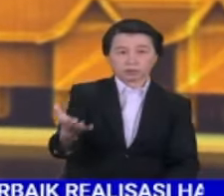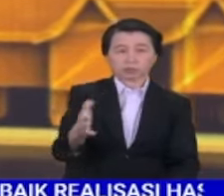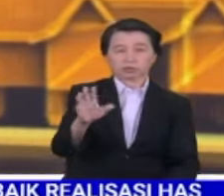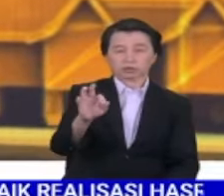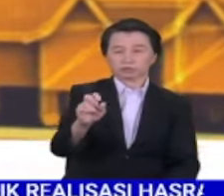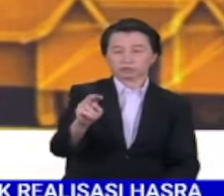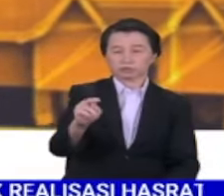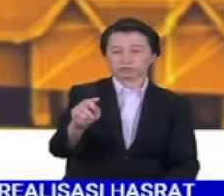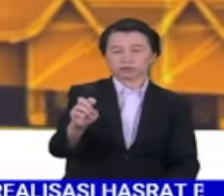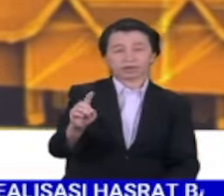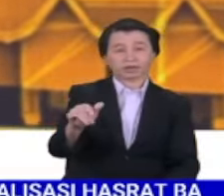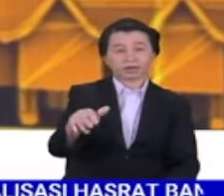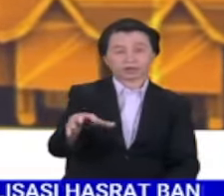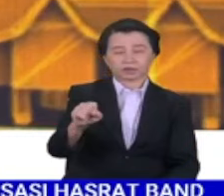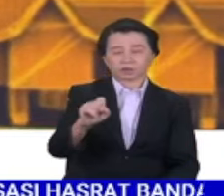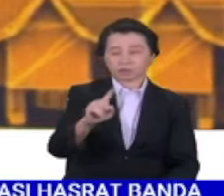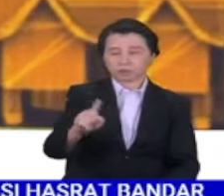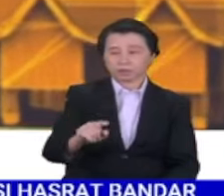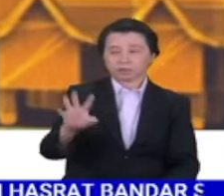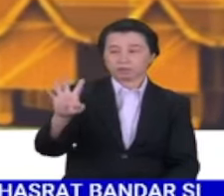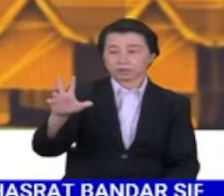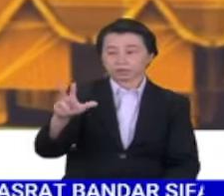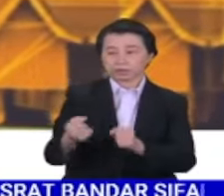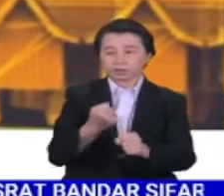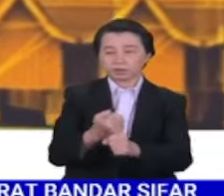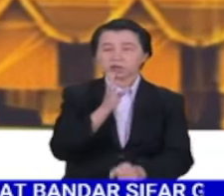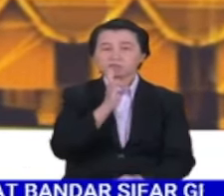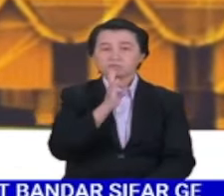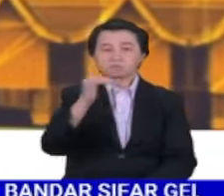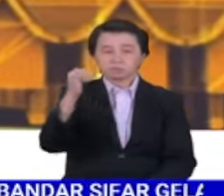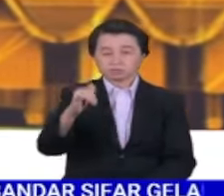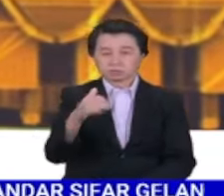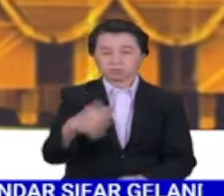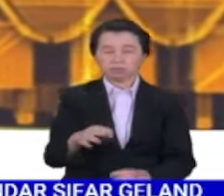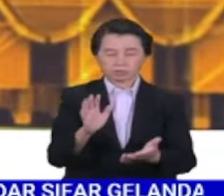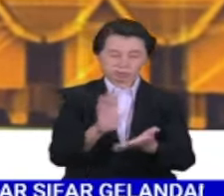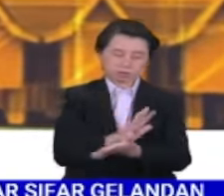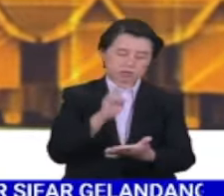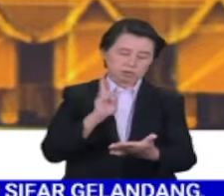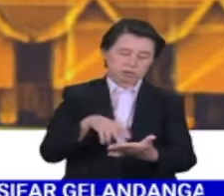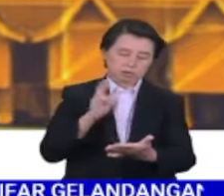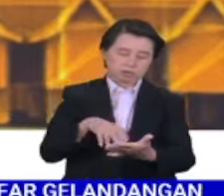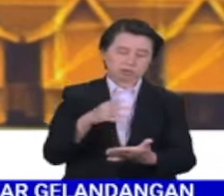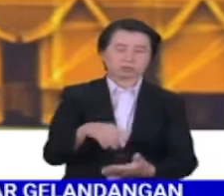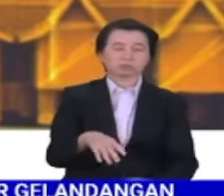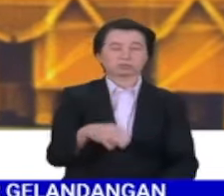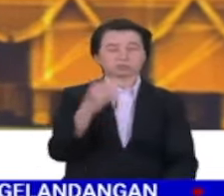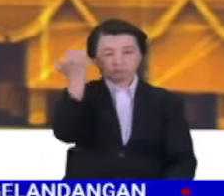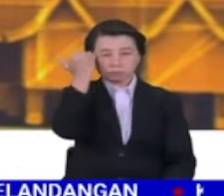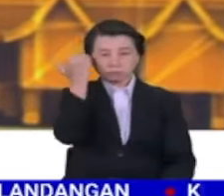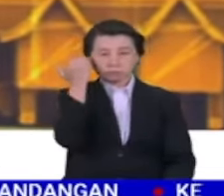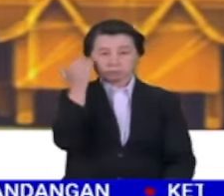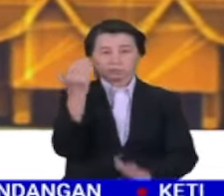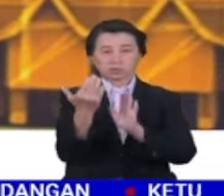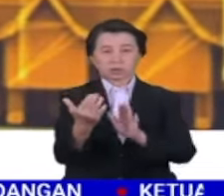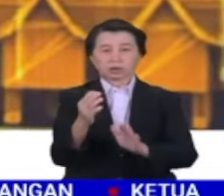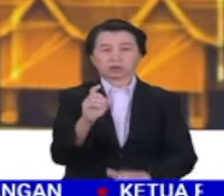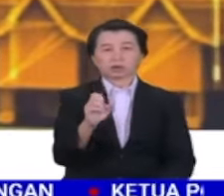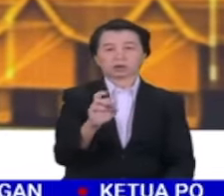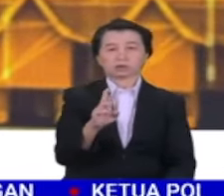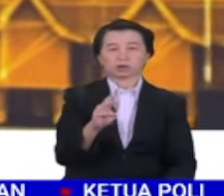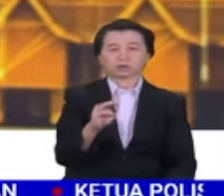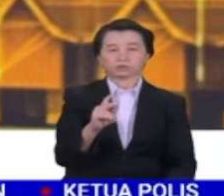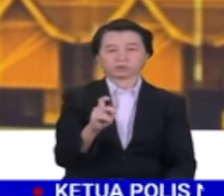43 tahun membuat Pengakuan itu sejurus kertas pertunahan dibacakan juru bahasa mahkamah di hadapan Hakim